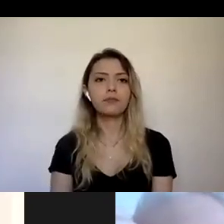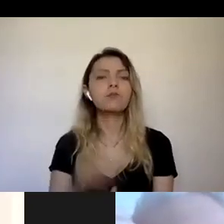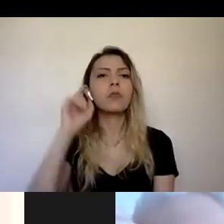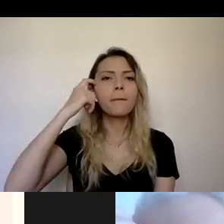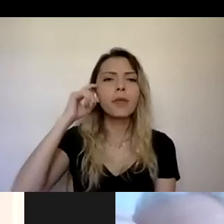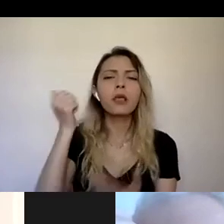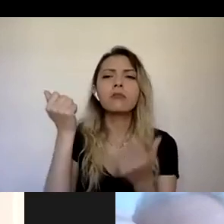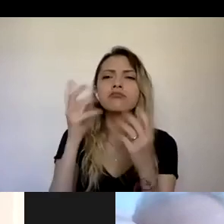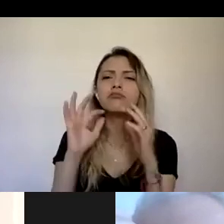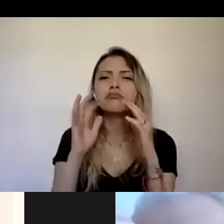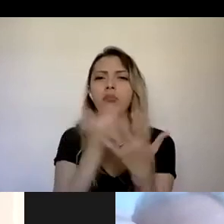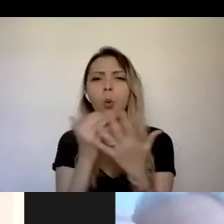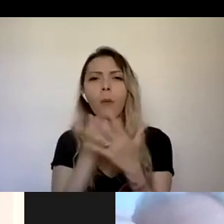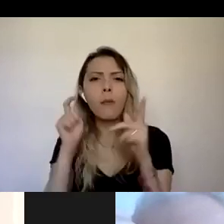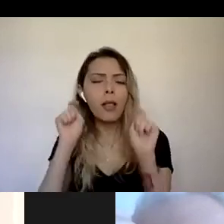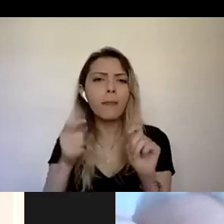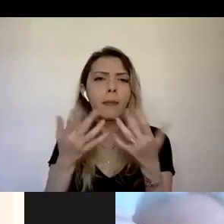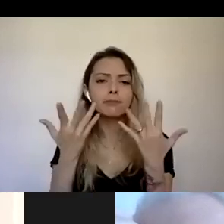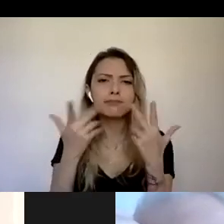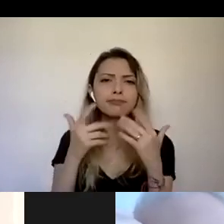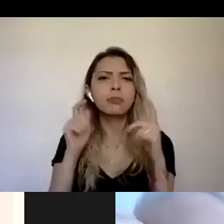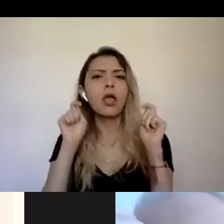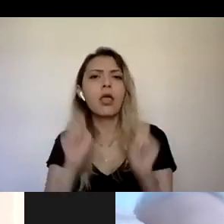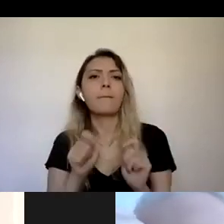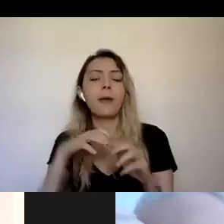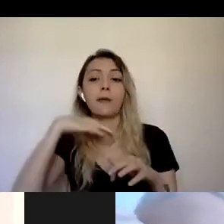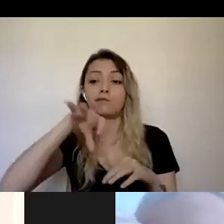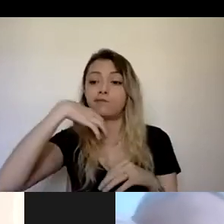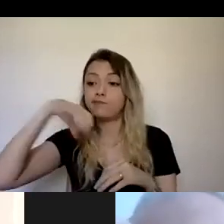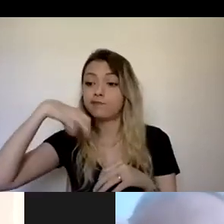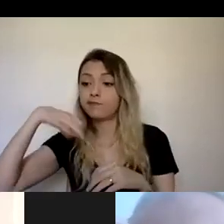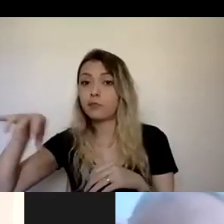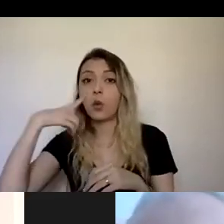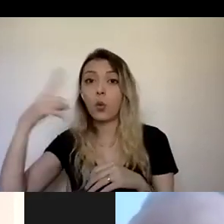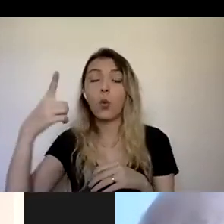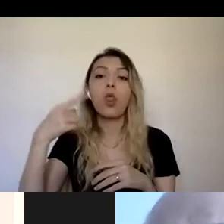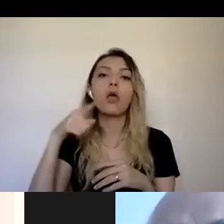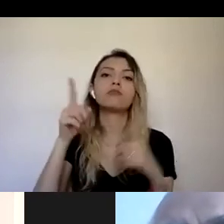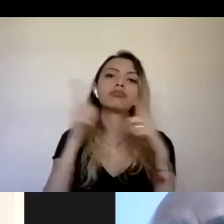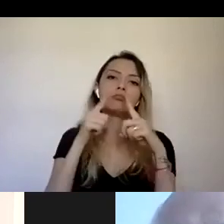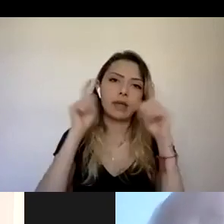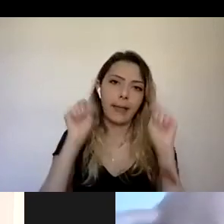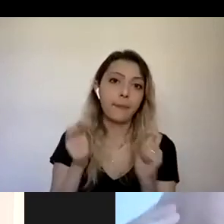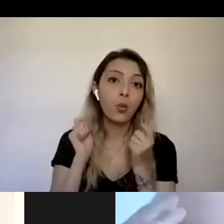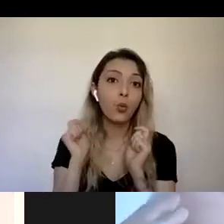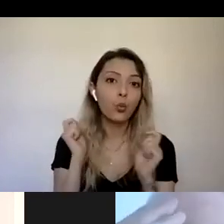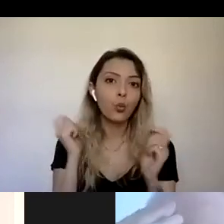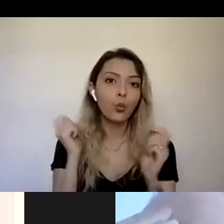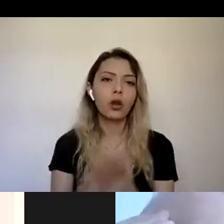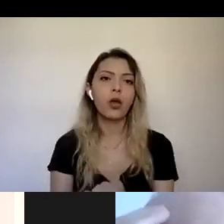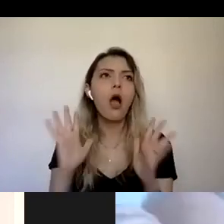de ayrıştırarak bu istatistikleri toplamak durumundadır. Ama pek çok